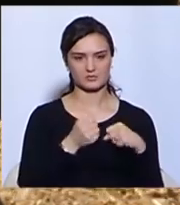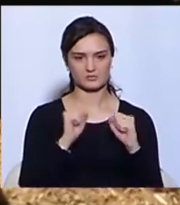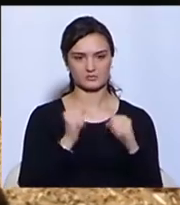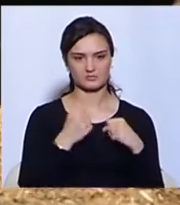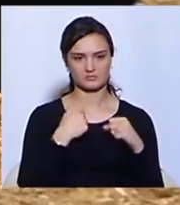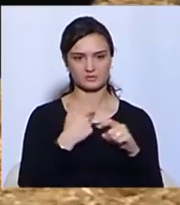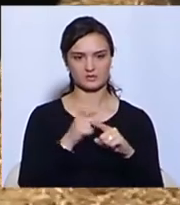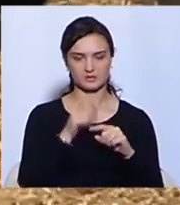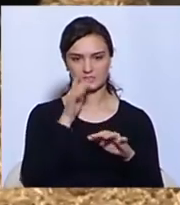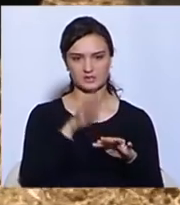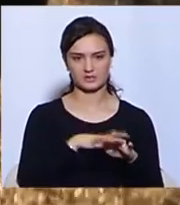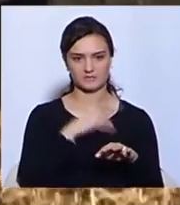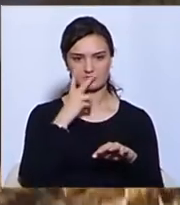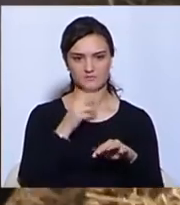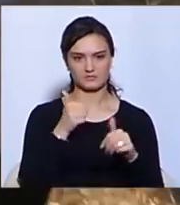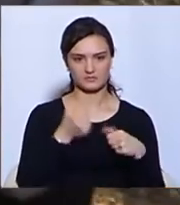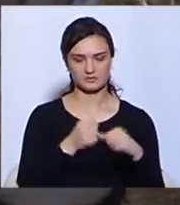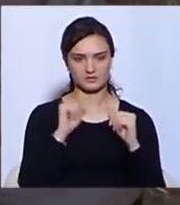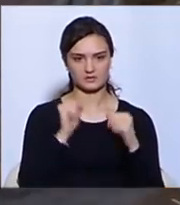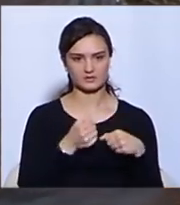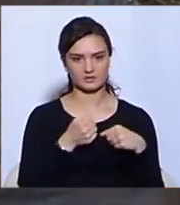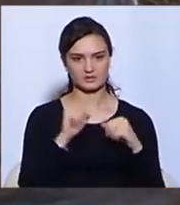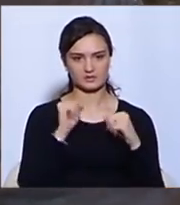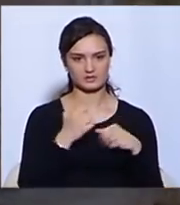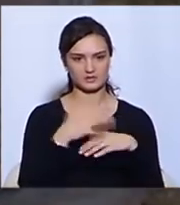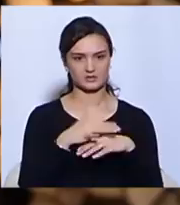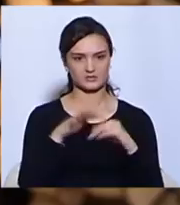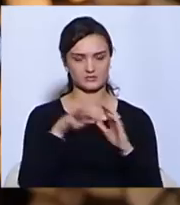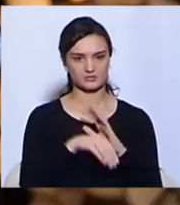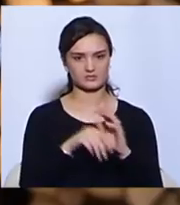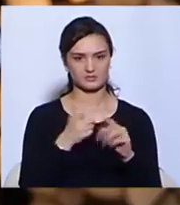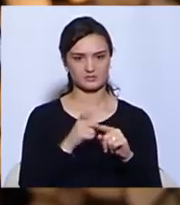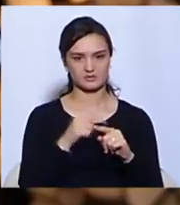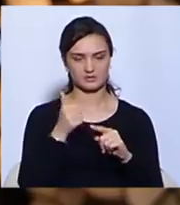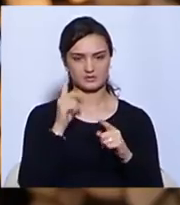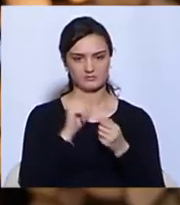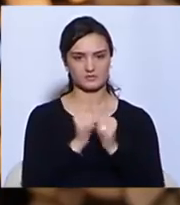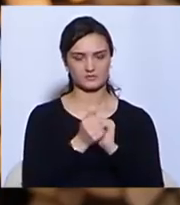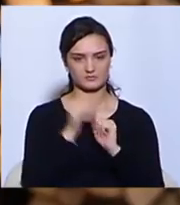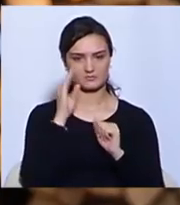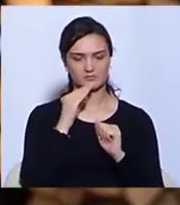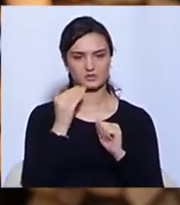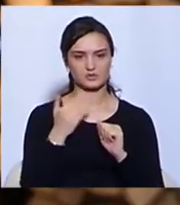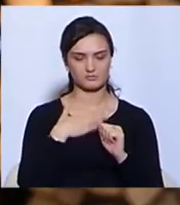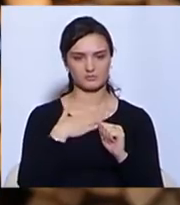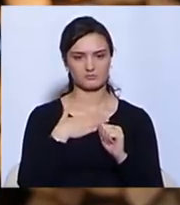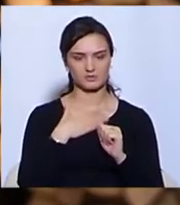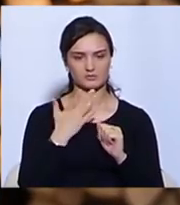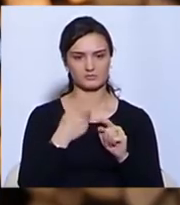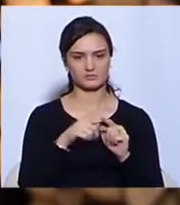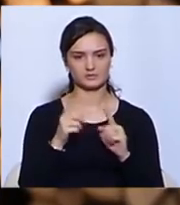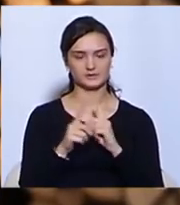მე ძალიან დიდხანს ვხედავდი, როგორ ქანაობდა ცარიელი საქანელა ეზოში. ძალიან კარგად მახსოვს მამაჩემმა,